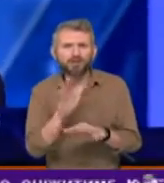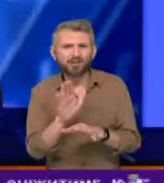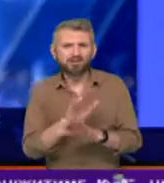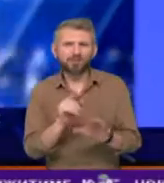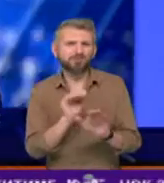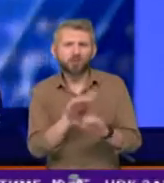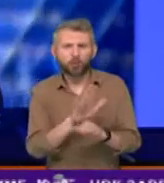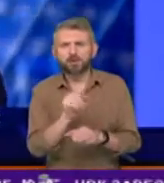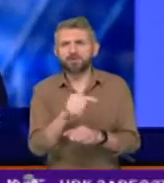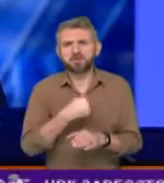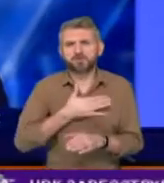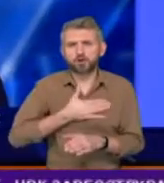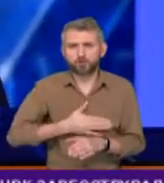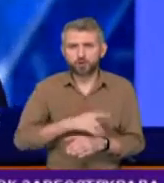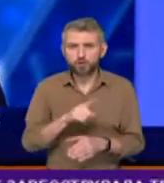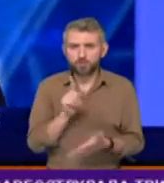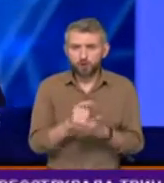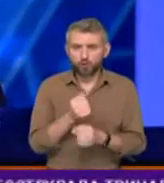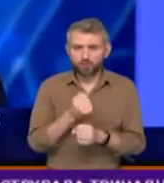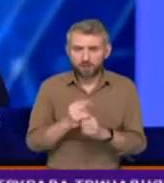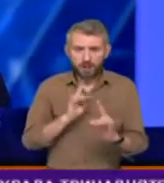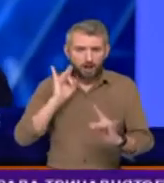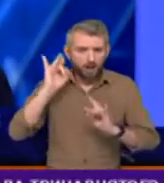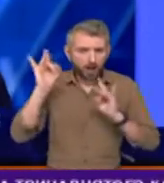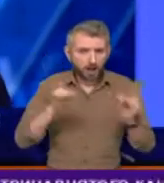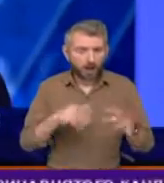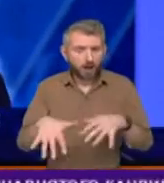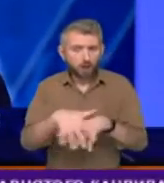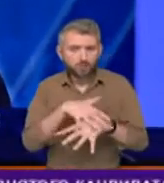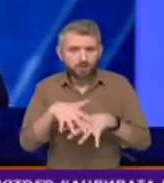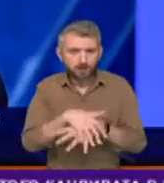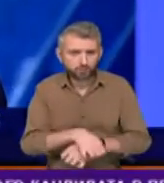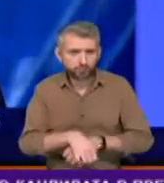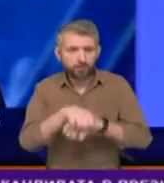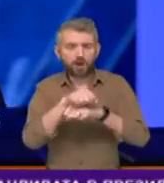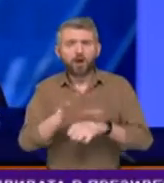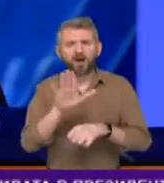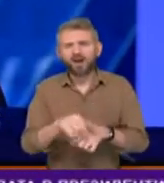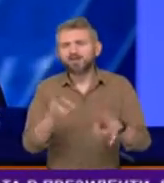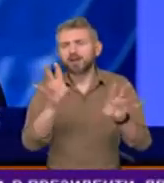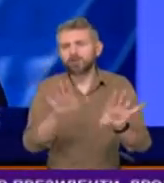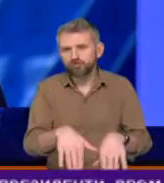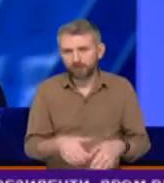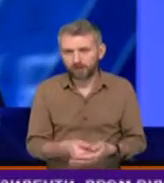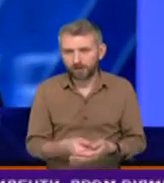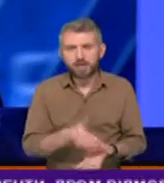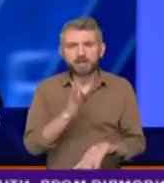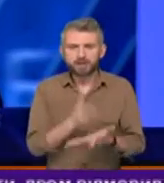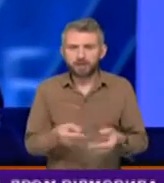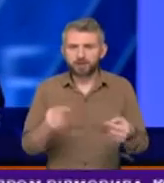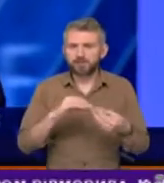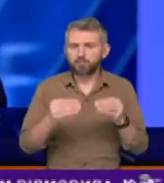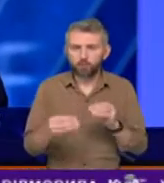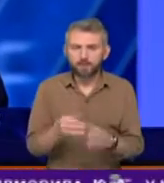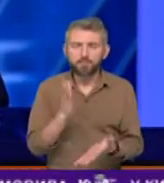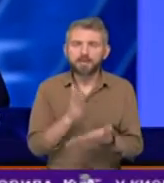влаштовує. Що мають робити? Причому це піднімається шумом, піднімається громадянське суспільство, хай залишиться. є певна проблема,